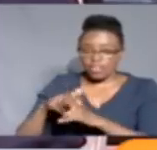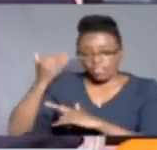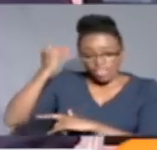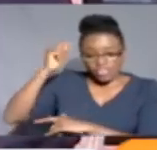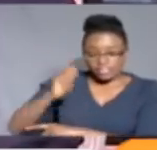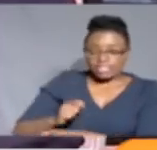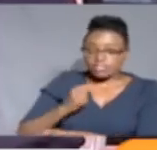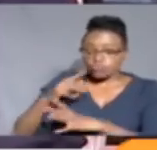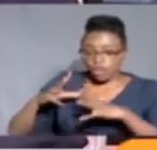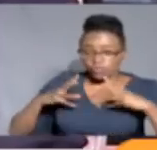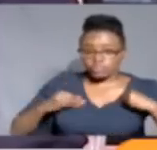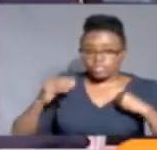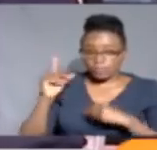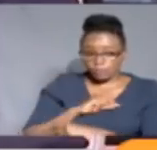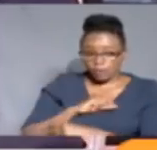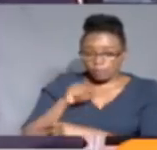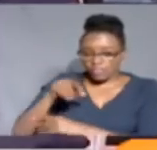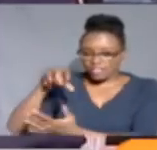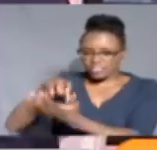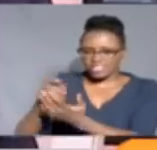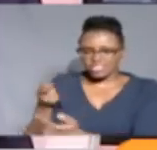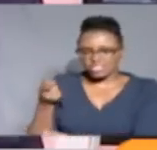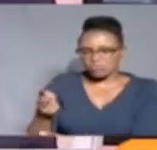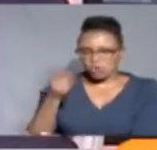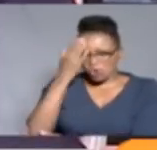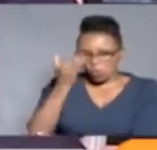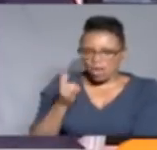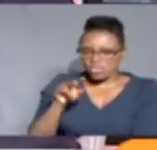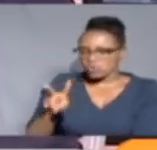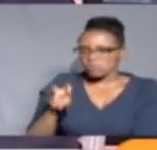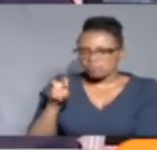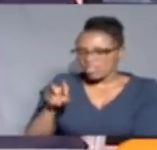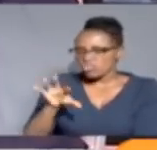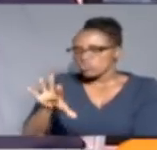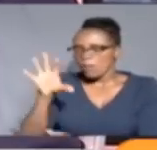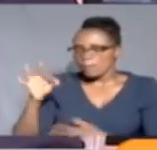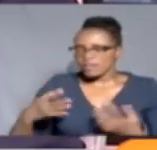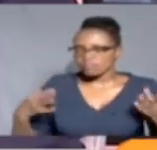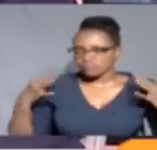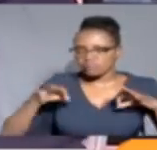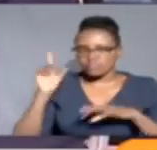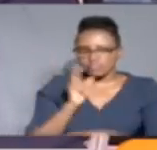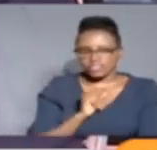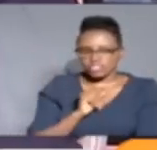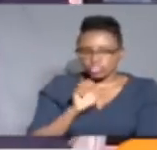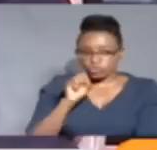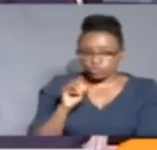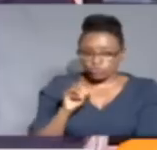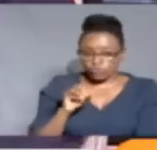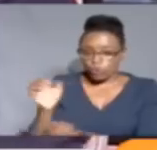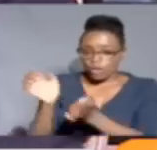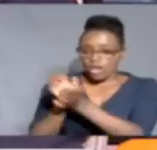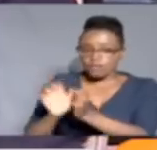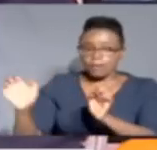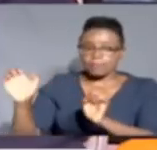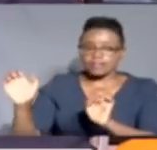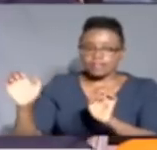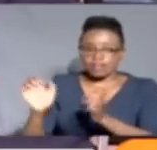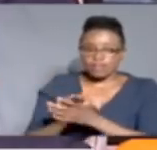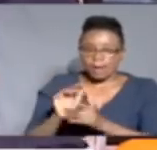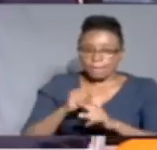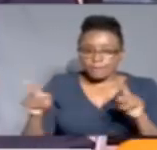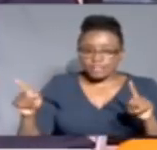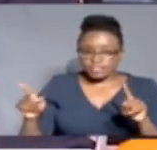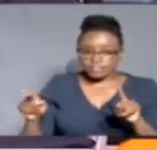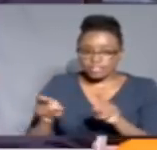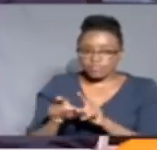akasema jumekubali kesi and hii ni kesi kidogo tu juu ulichukua kavaa ni stealing. So tumekuachilia. But